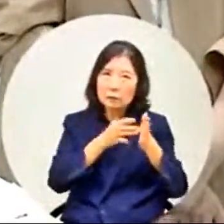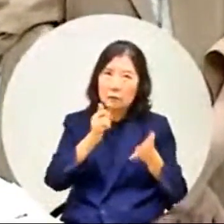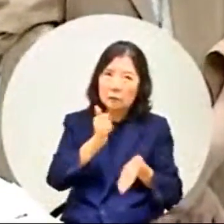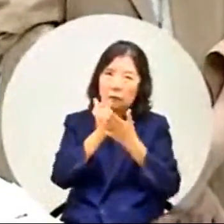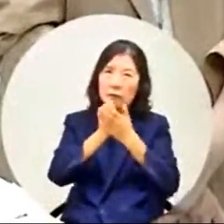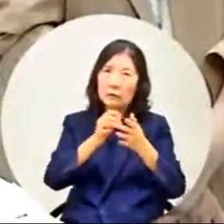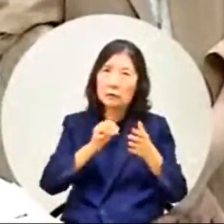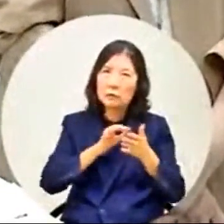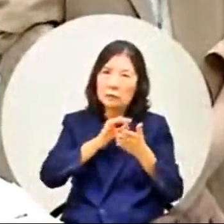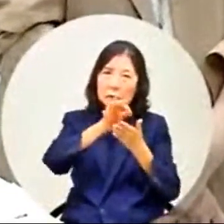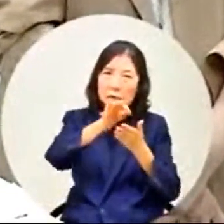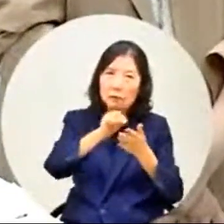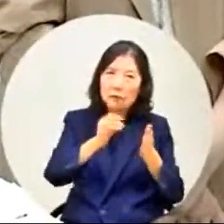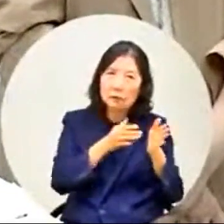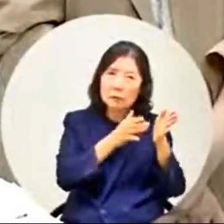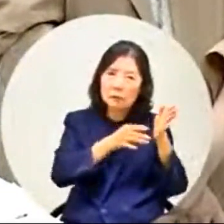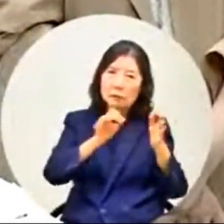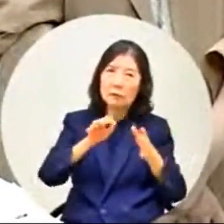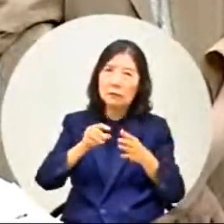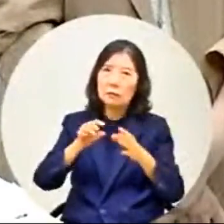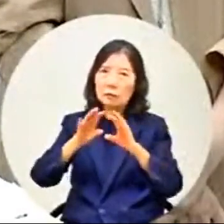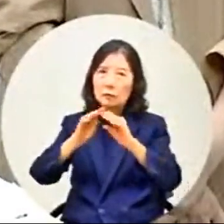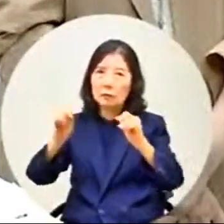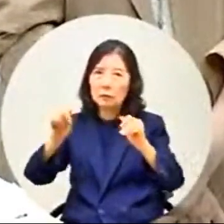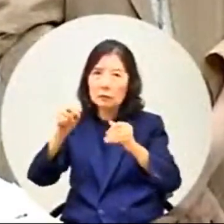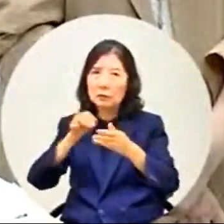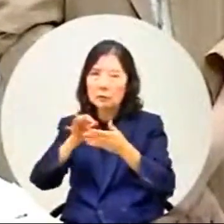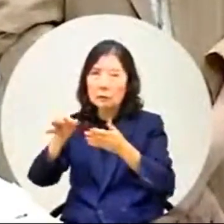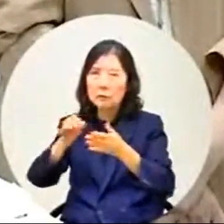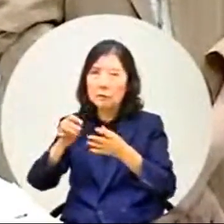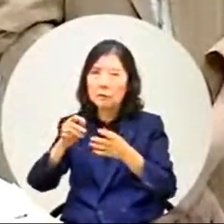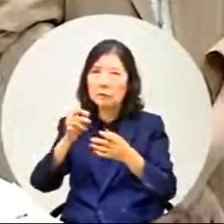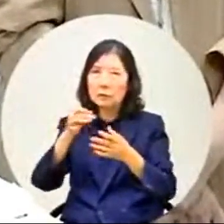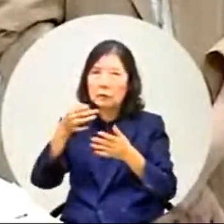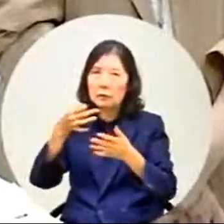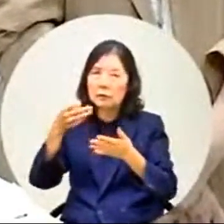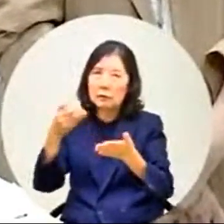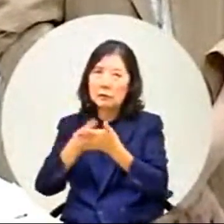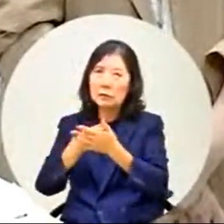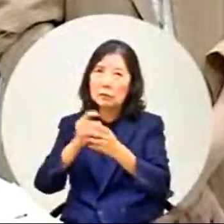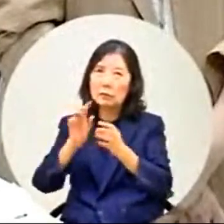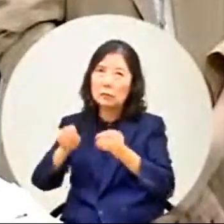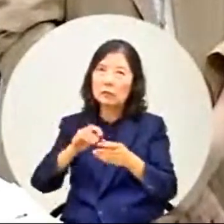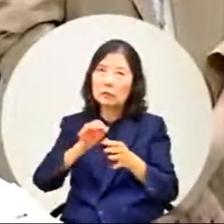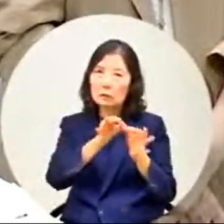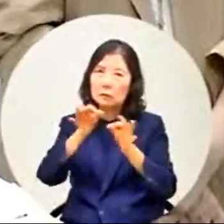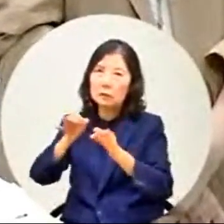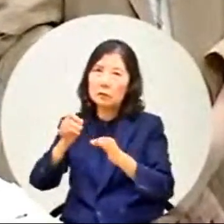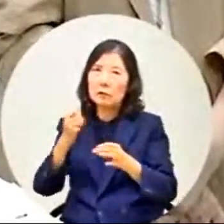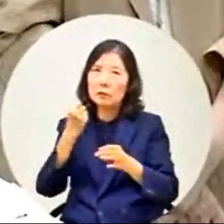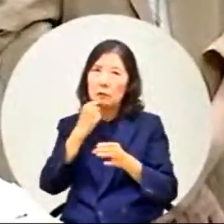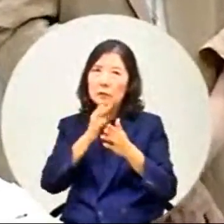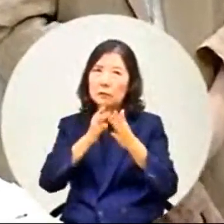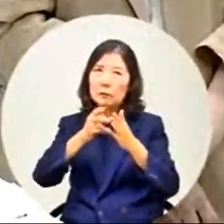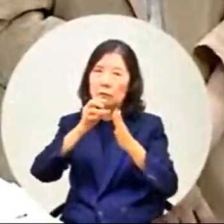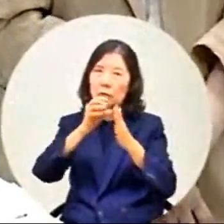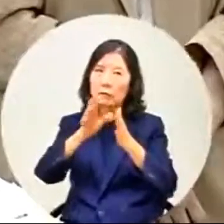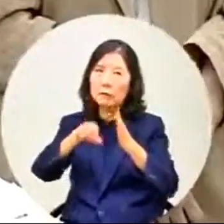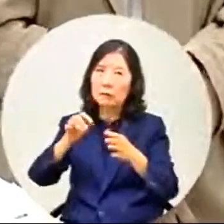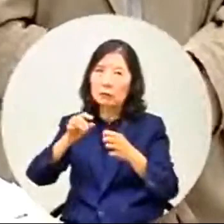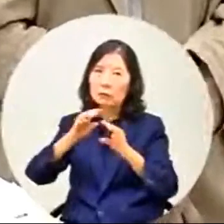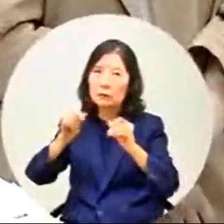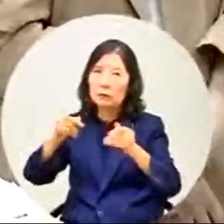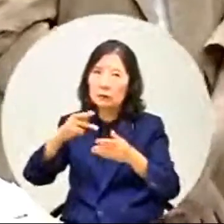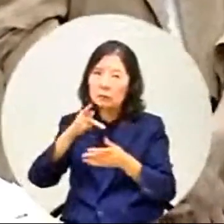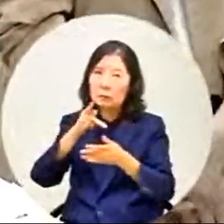费，造成用地取得经费额度短缺，需延后向台铁局有偿拨用土地之